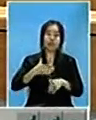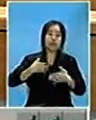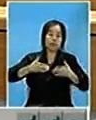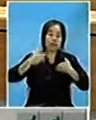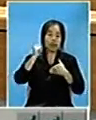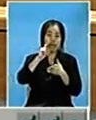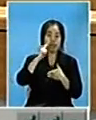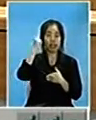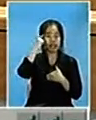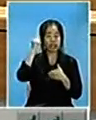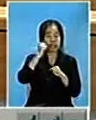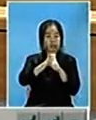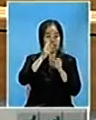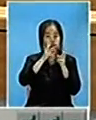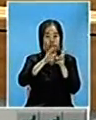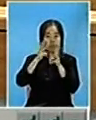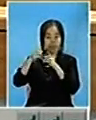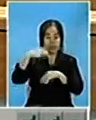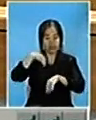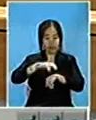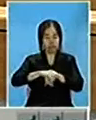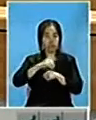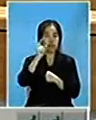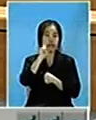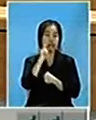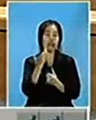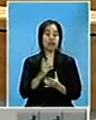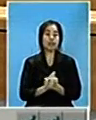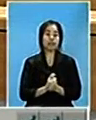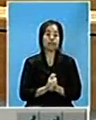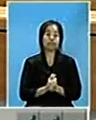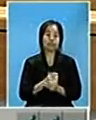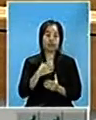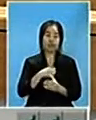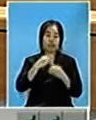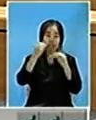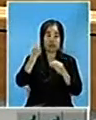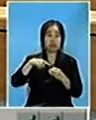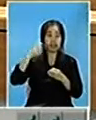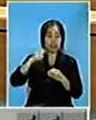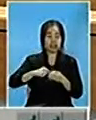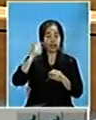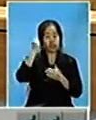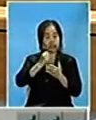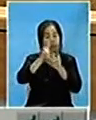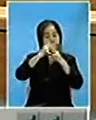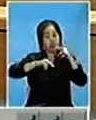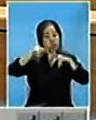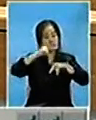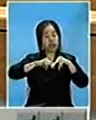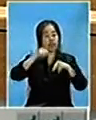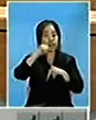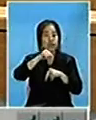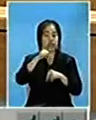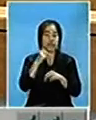ที่กล่าวหาแล้วศาลตัดสินออกปรากฏว่าไม่ผิดผมอยากให้ศาลรัฐธรรมนูญพิจารณาวินิจฉัยตรงนี้ว่า